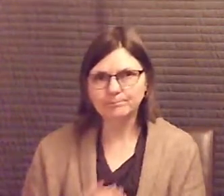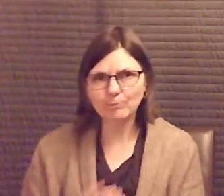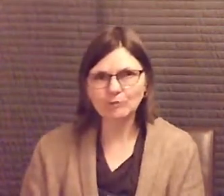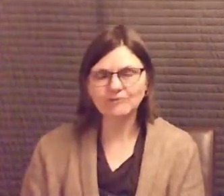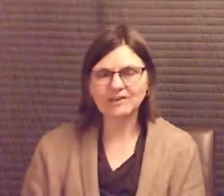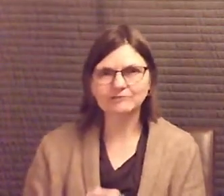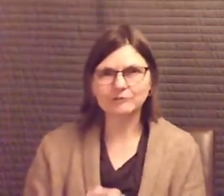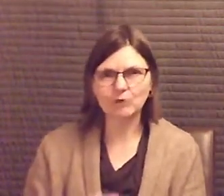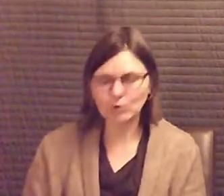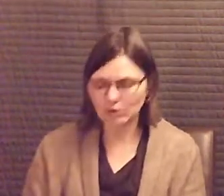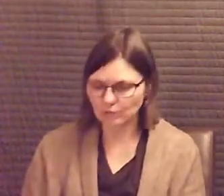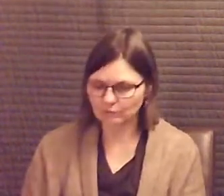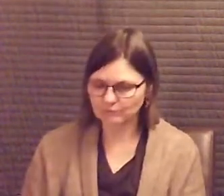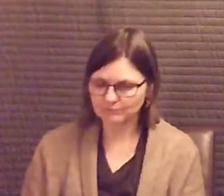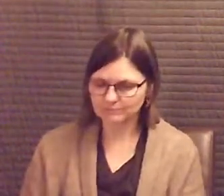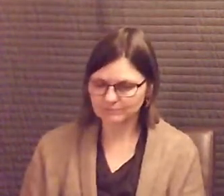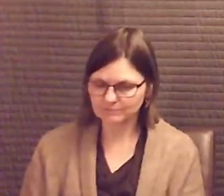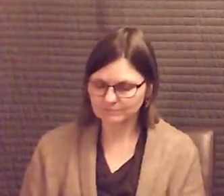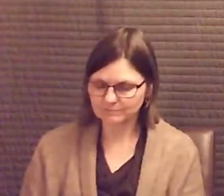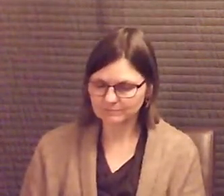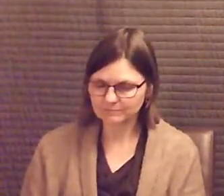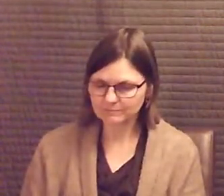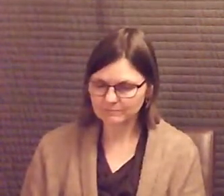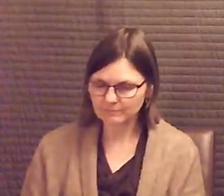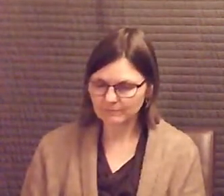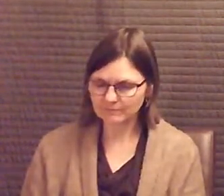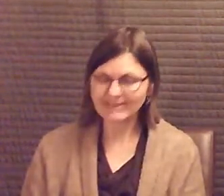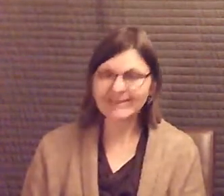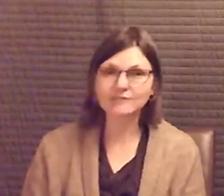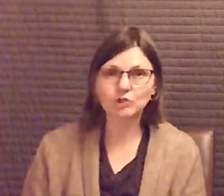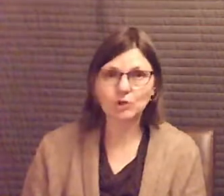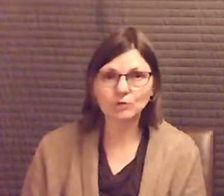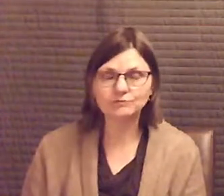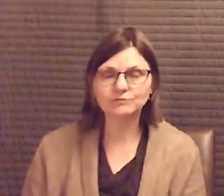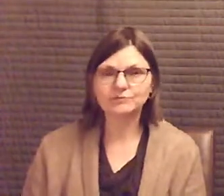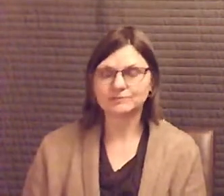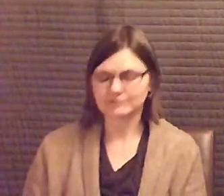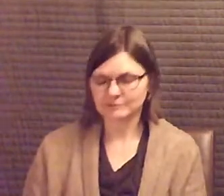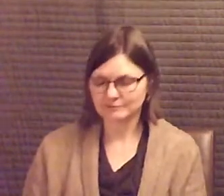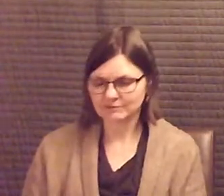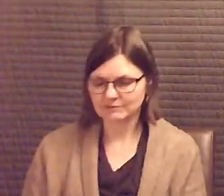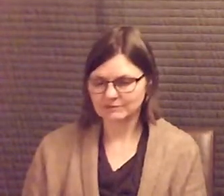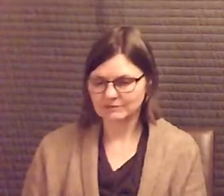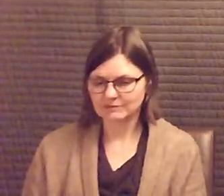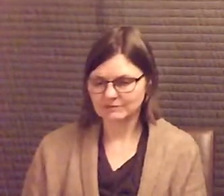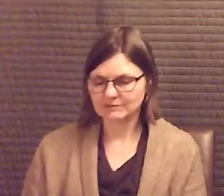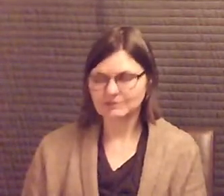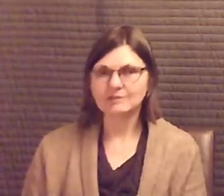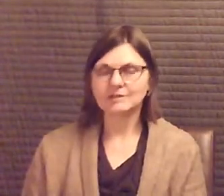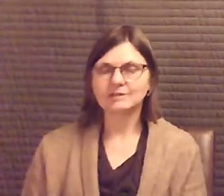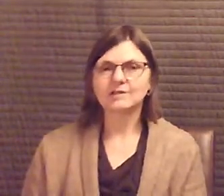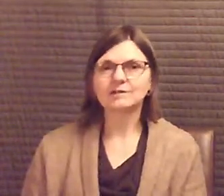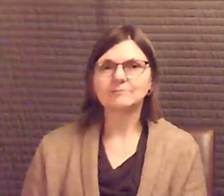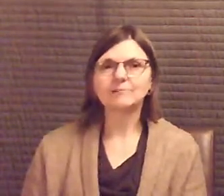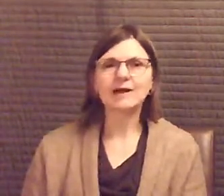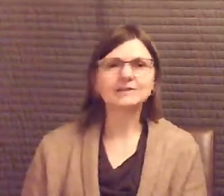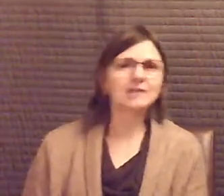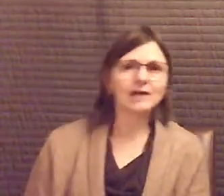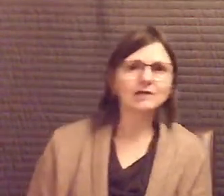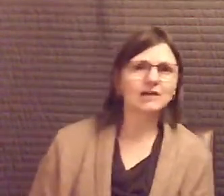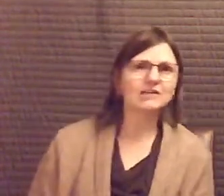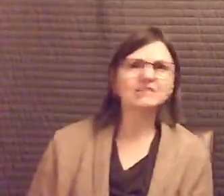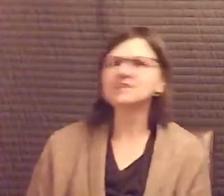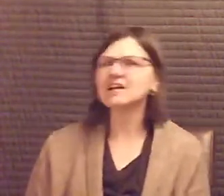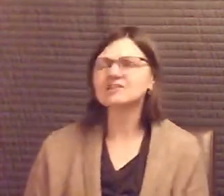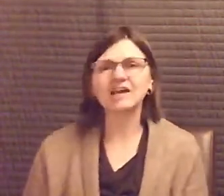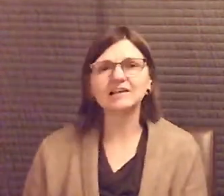van werk van ongeloof glucose wiel die meer van echt geloof wordt nat geo what happens to be maakt niet